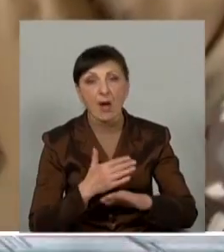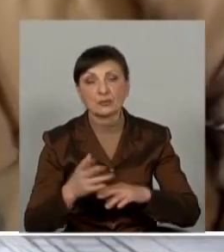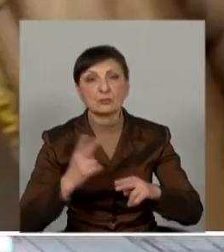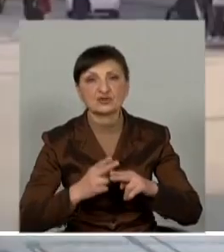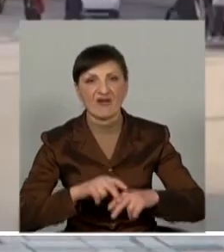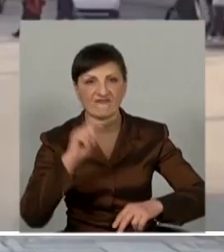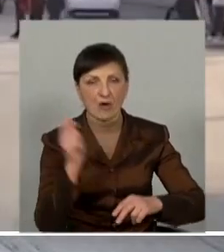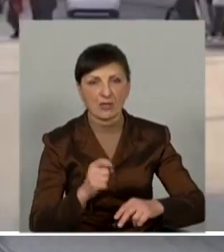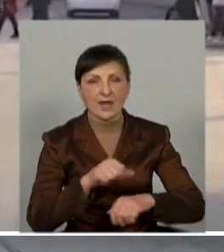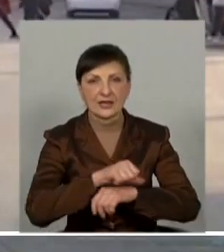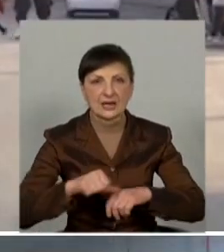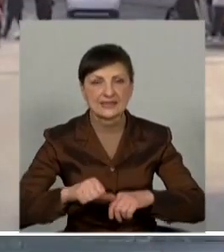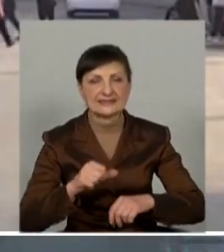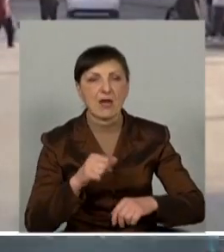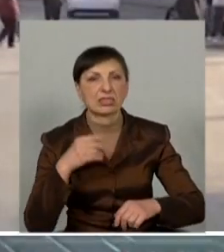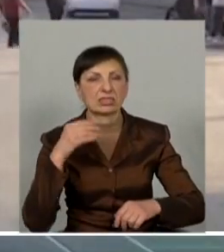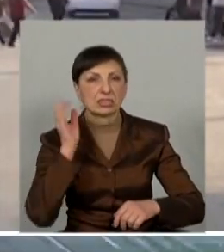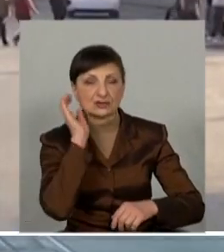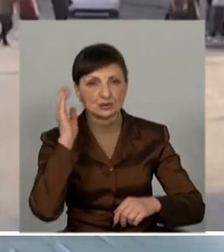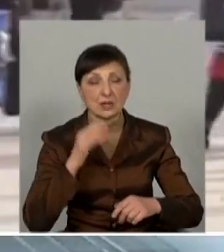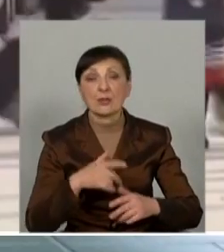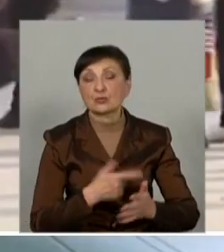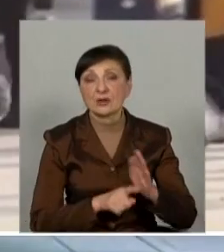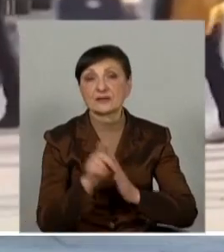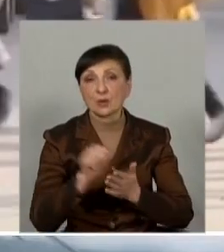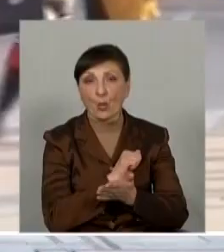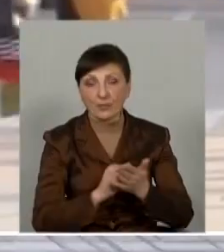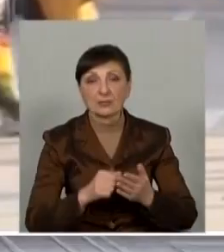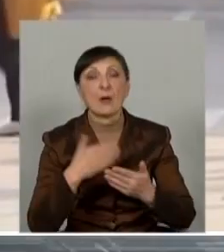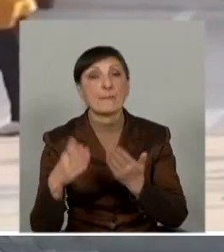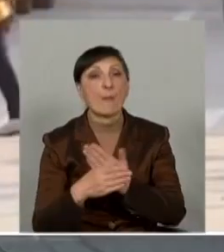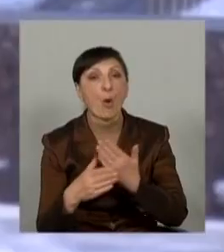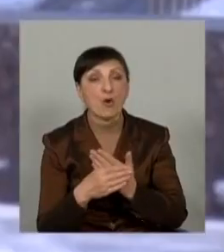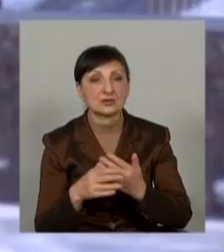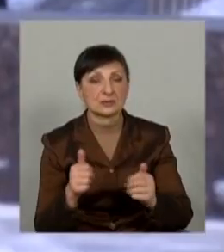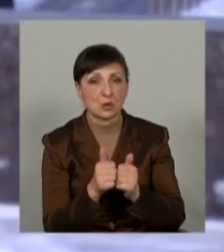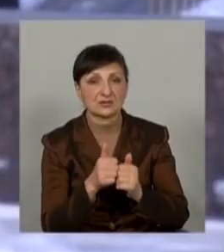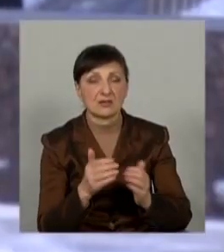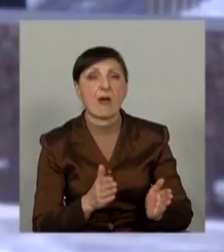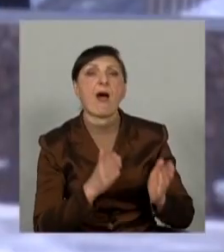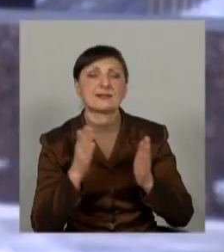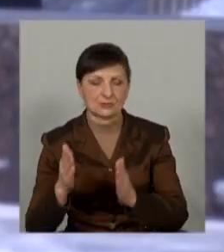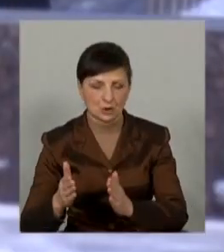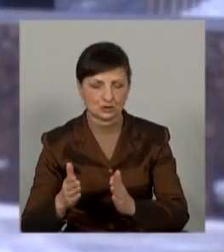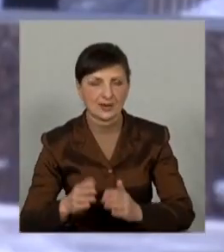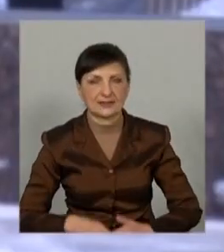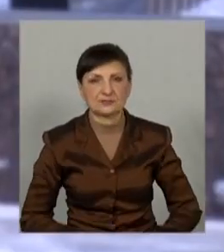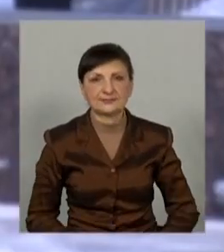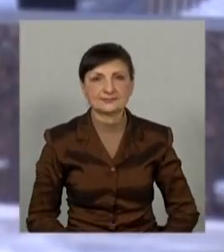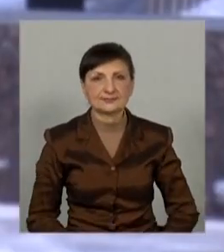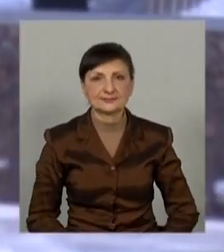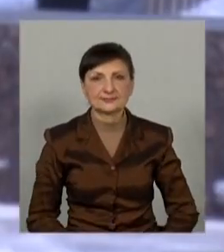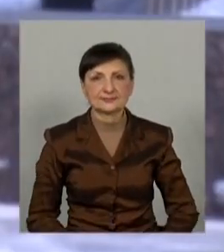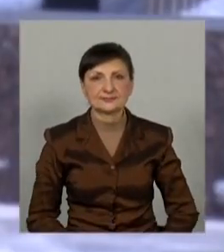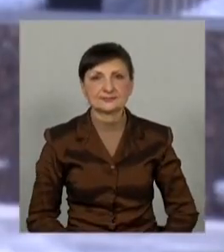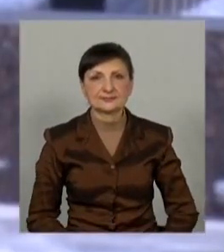военный конфликт на границе с Таджикистаном. Ратификация протокола даст соседям отсрочку. Далее Насипова, Данияр Умар, Ринат Утеев,